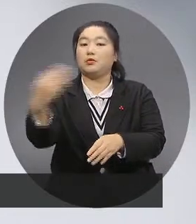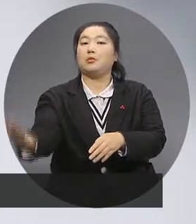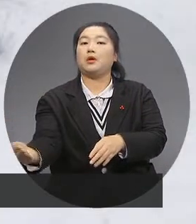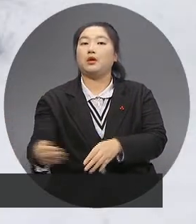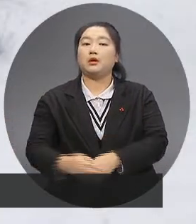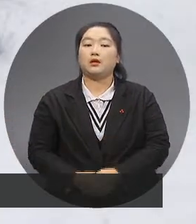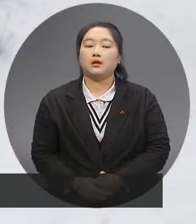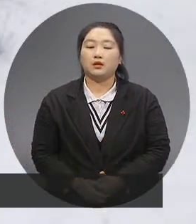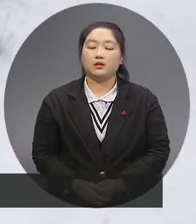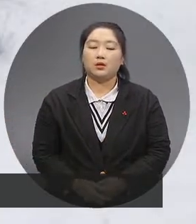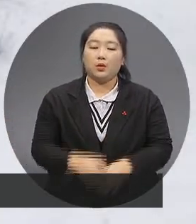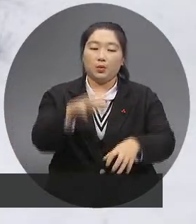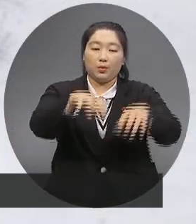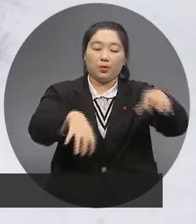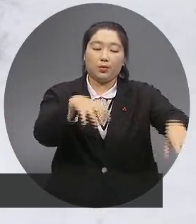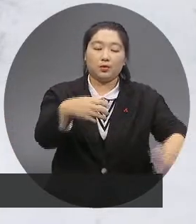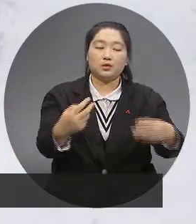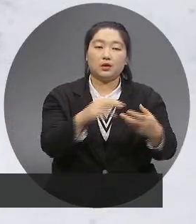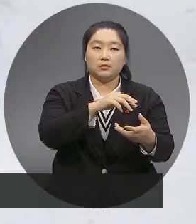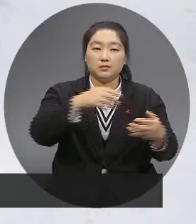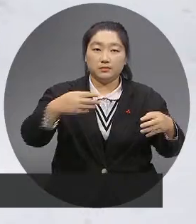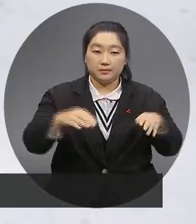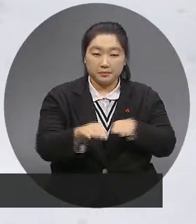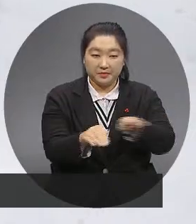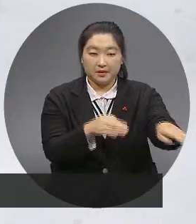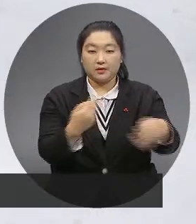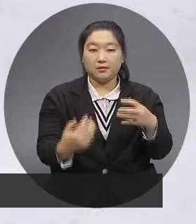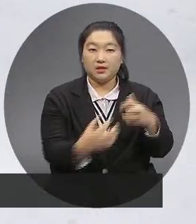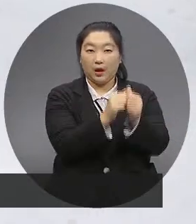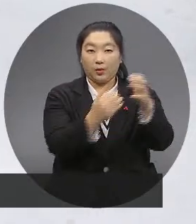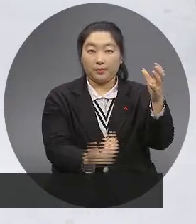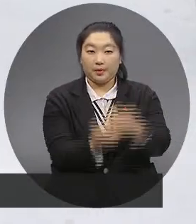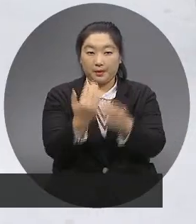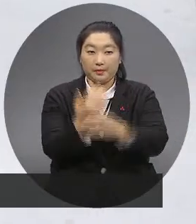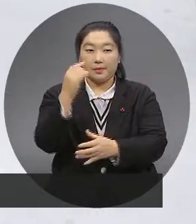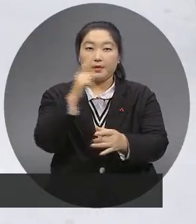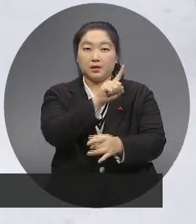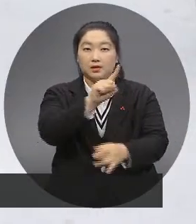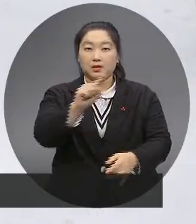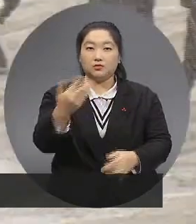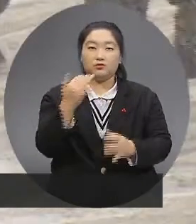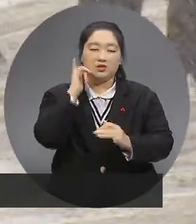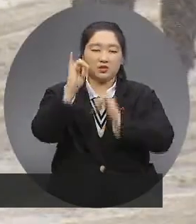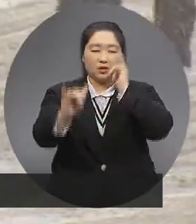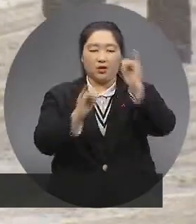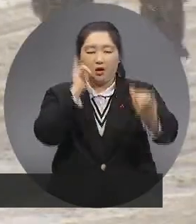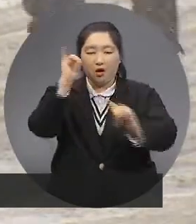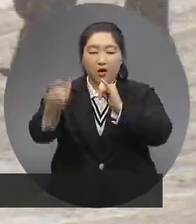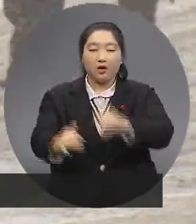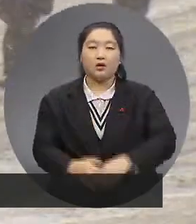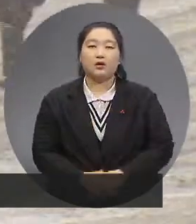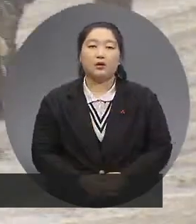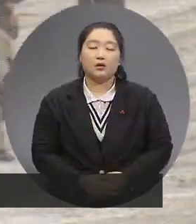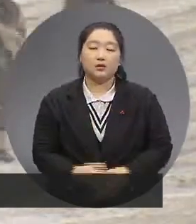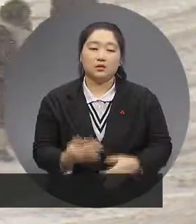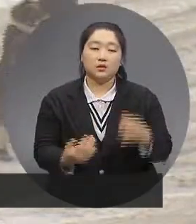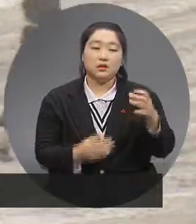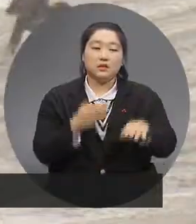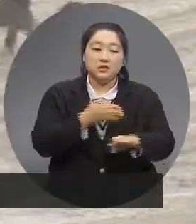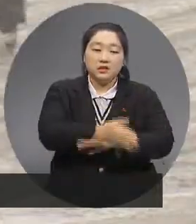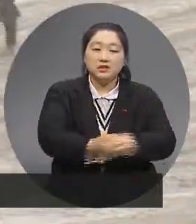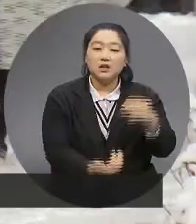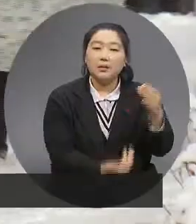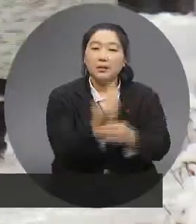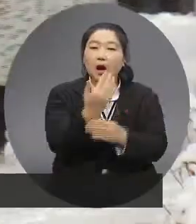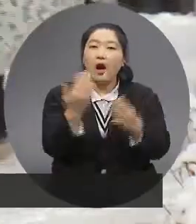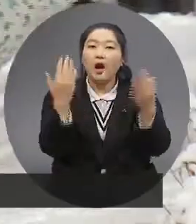떨어졌고 곳곳에서 낙상사고가 이어지는 등 119 구조신고가 잇따랐습니다. 속출하는 지각 사태에 일부